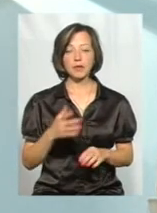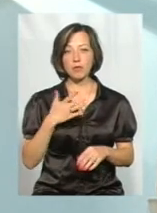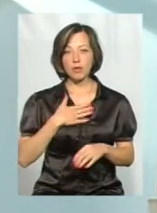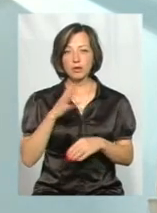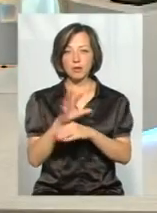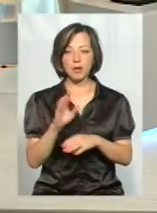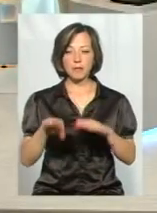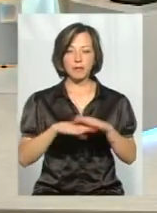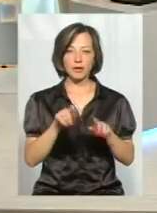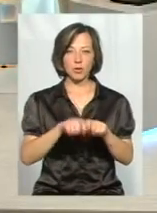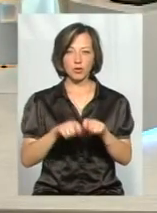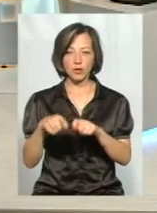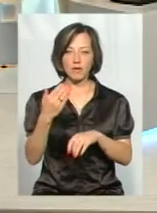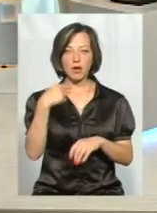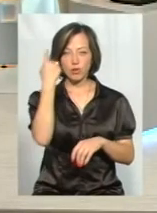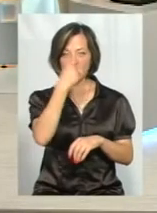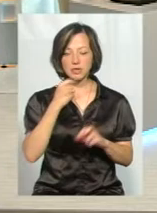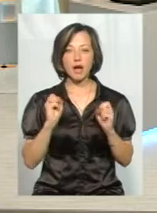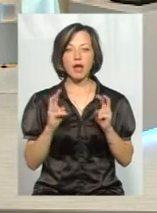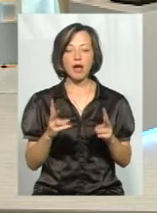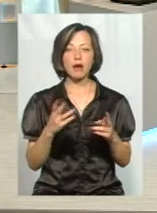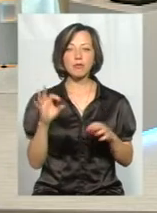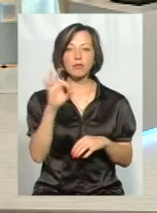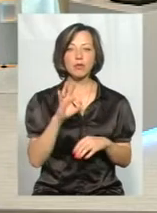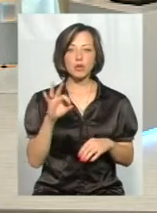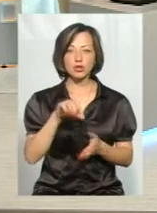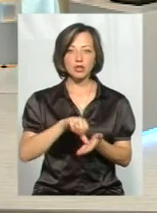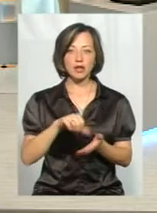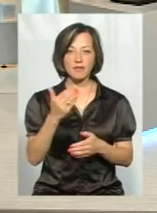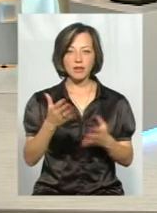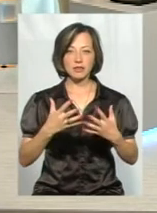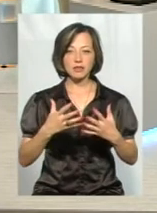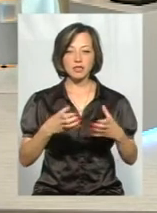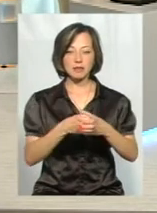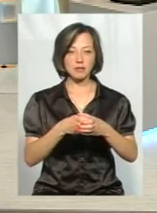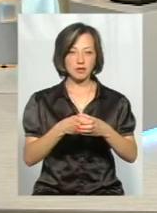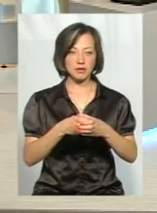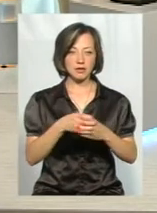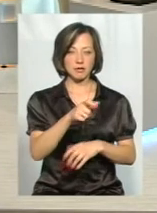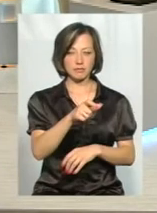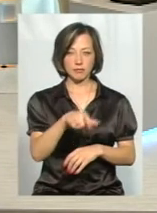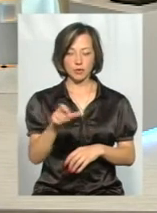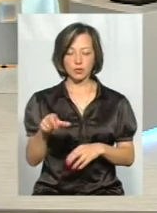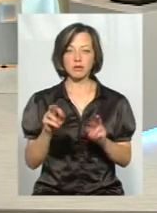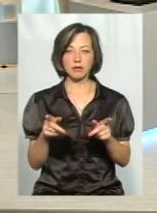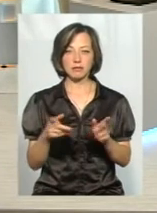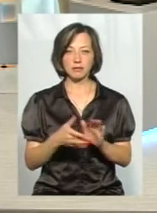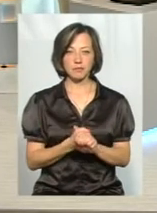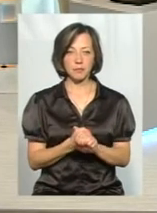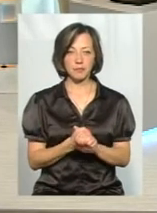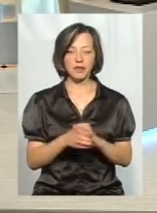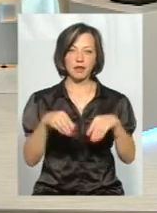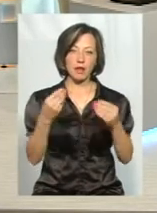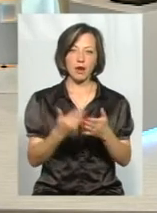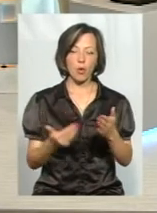контролем. Це ваші особисто. А як стосовно членів вашої спілки? Ви, можливо, якісь